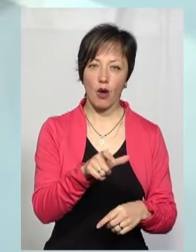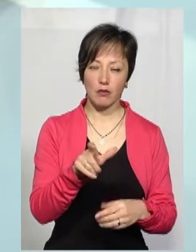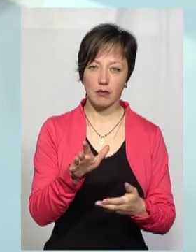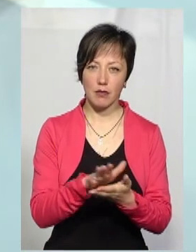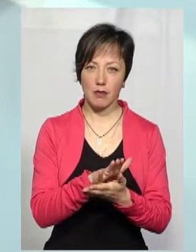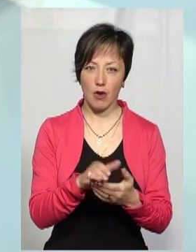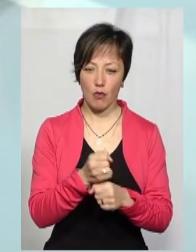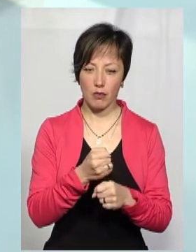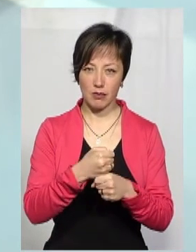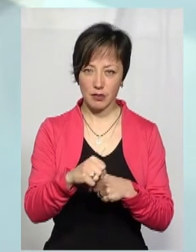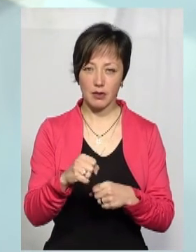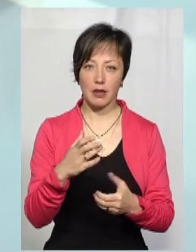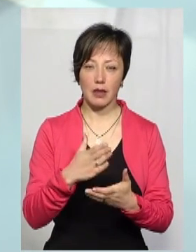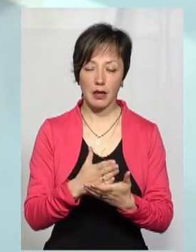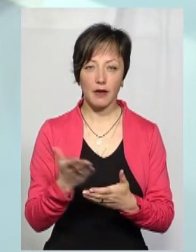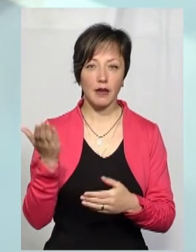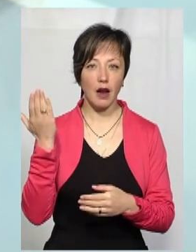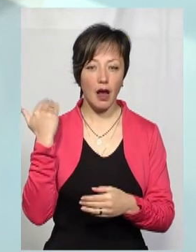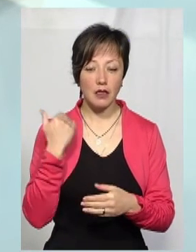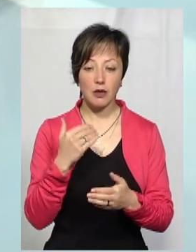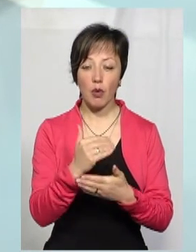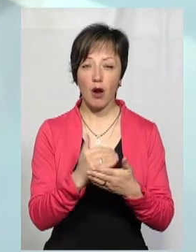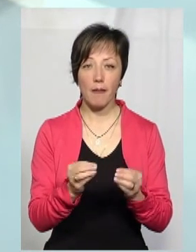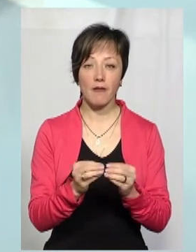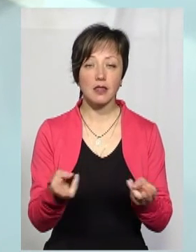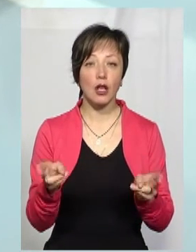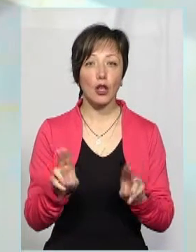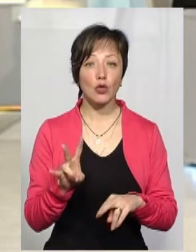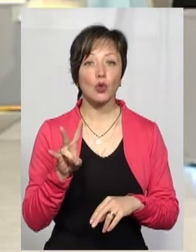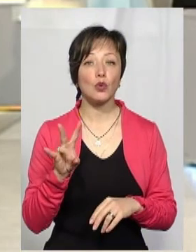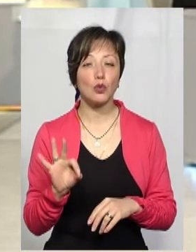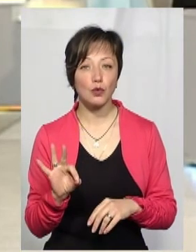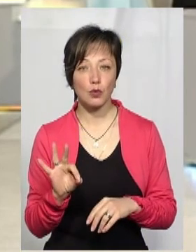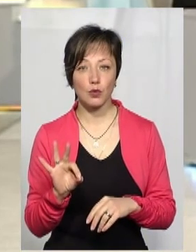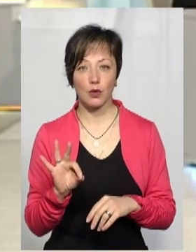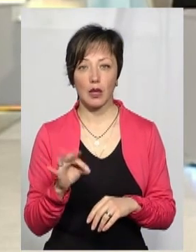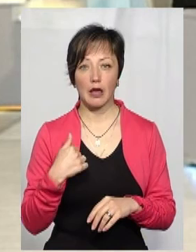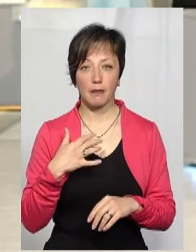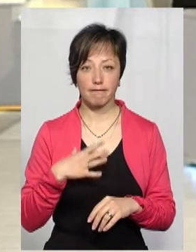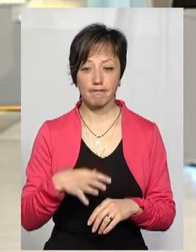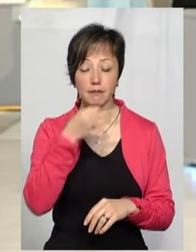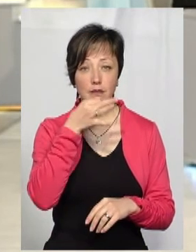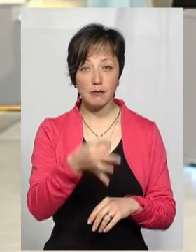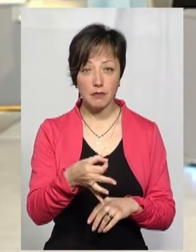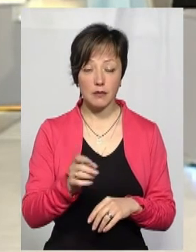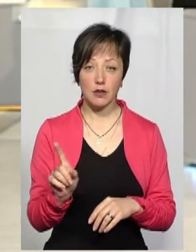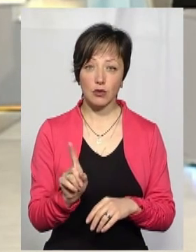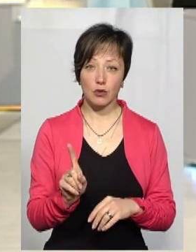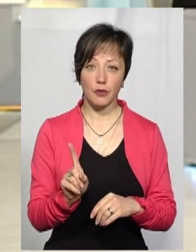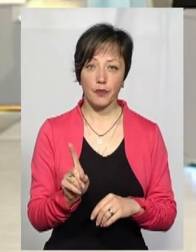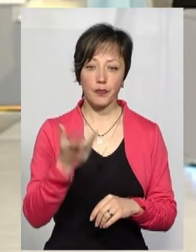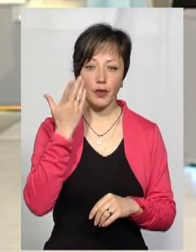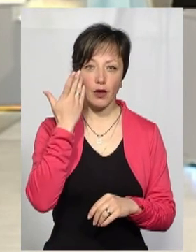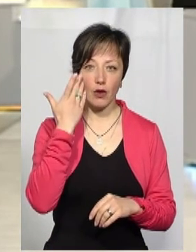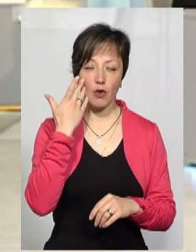які були до карантину, вони є і залишились, але, на жаль, я змушений констатувати, що от